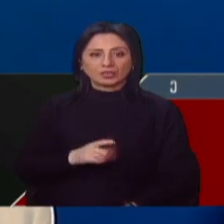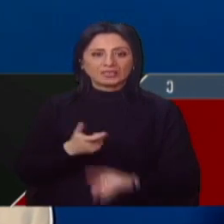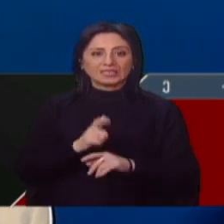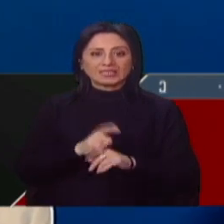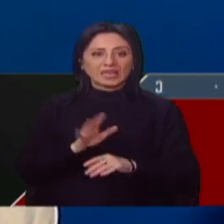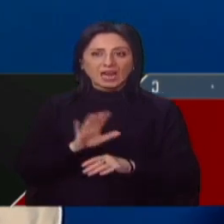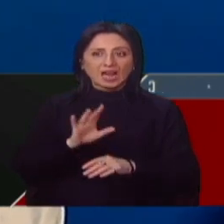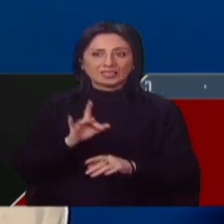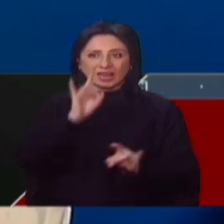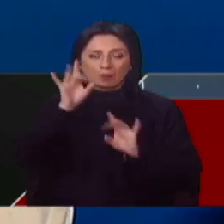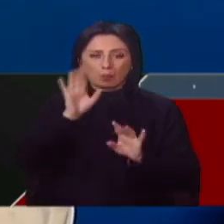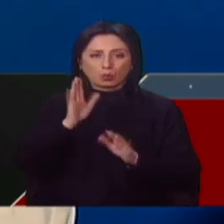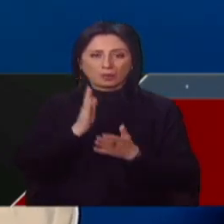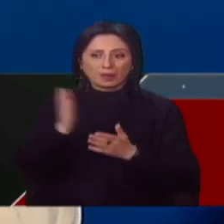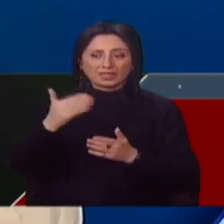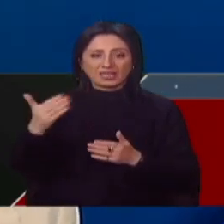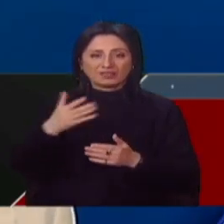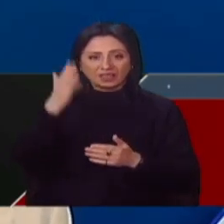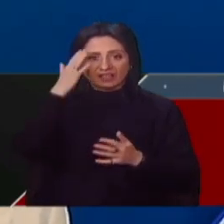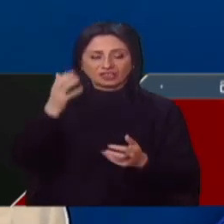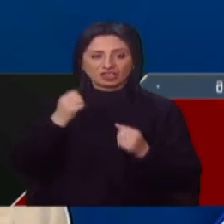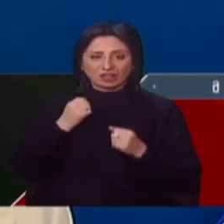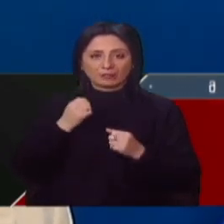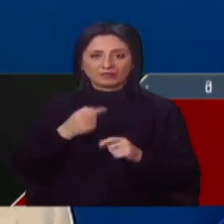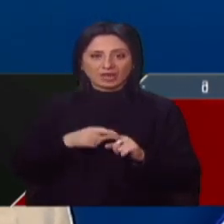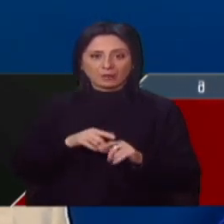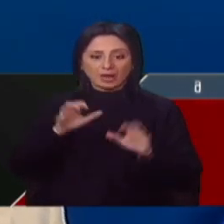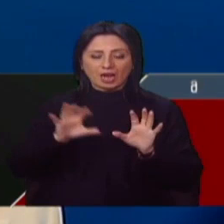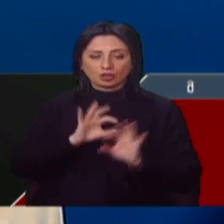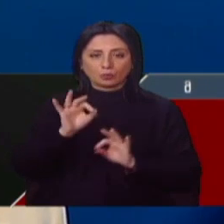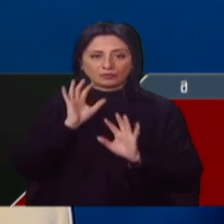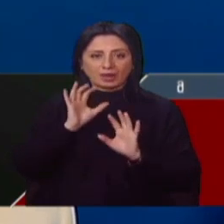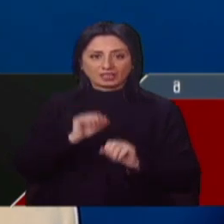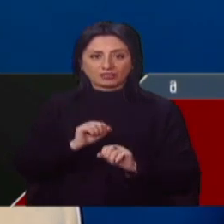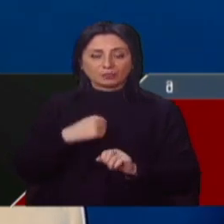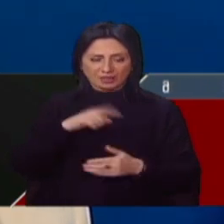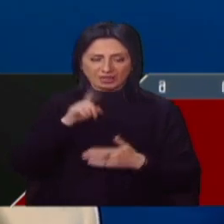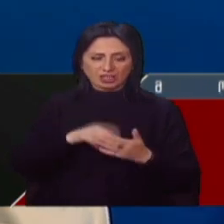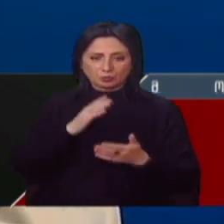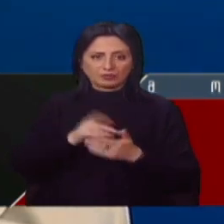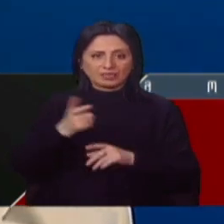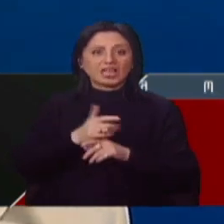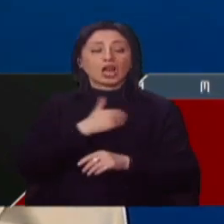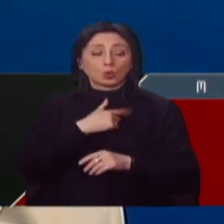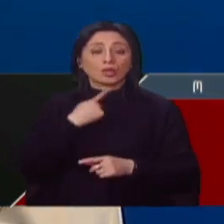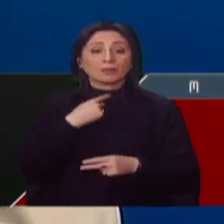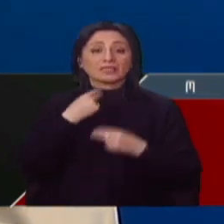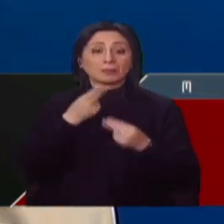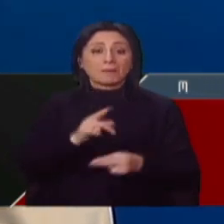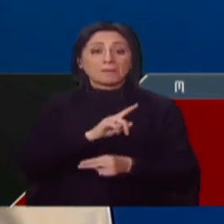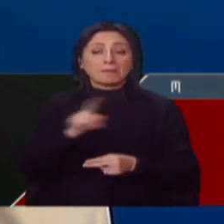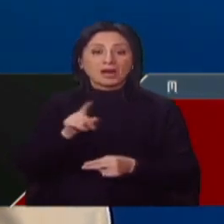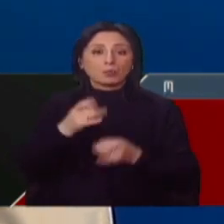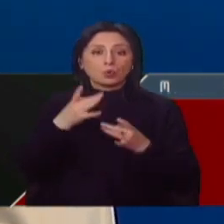უკიდურესად არაპოპულარული იქნება მათი მხრიდან თავის შეკავება ამ განობროექტის მხარდაჭერას. Მე დარწმუნებული ვარ, რომ ძალიან უნდა ხმის მიცემა,